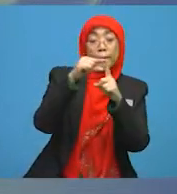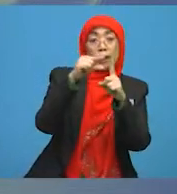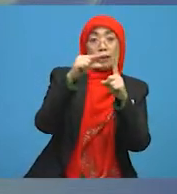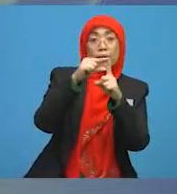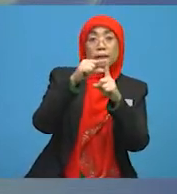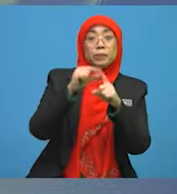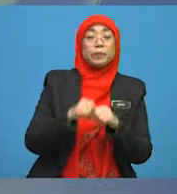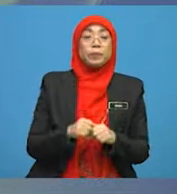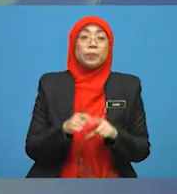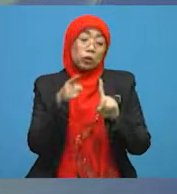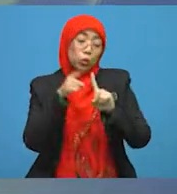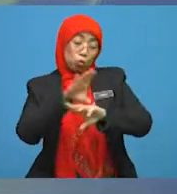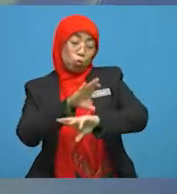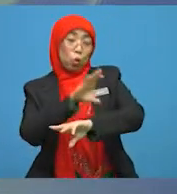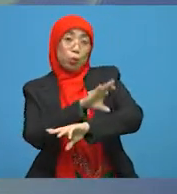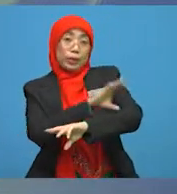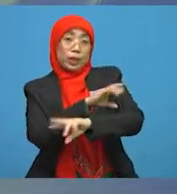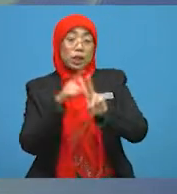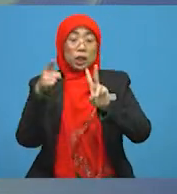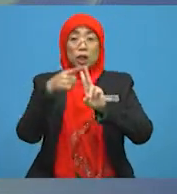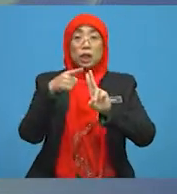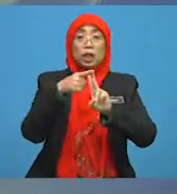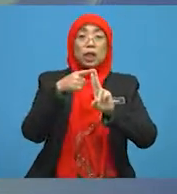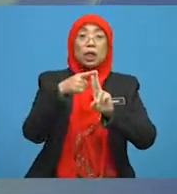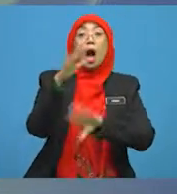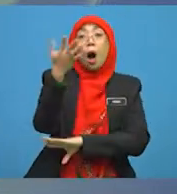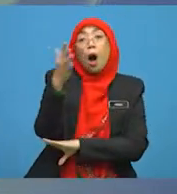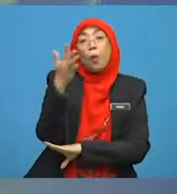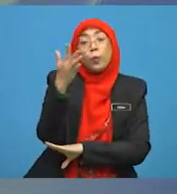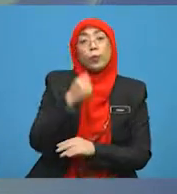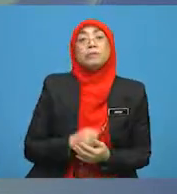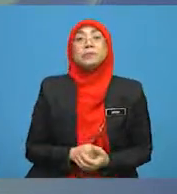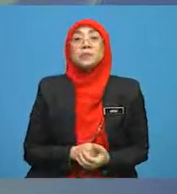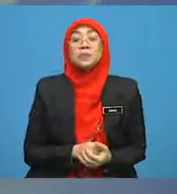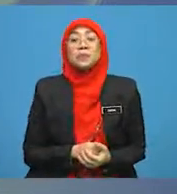1. Komputer. 2. Pokok.